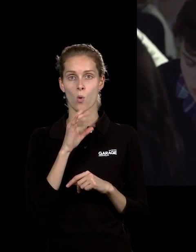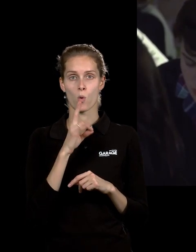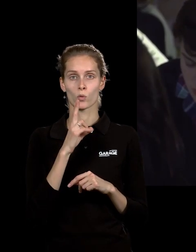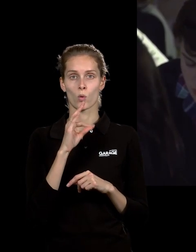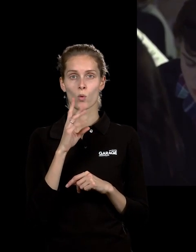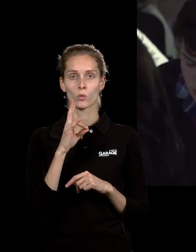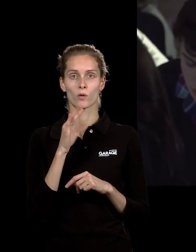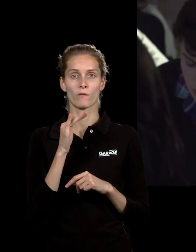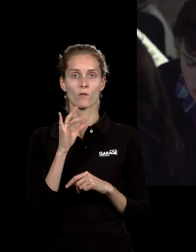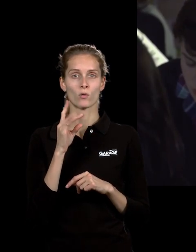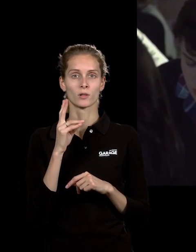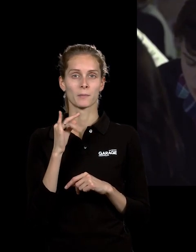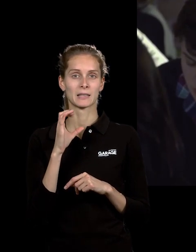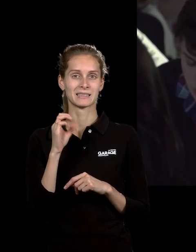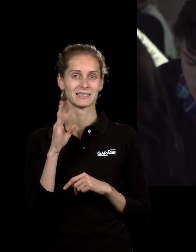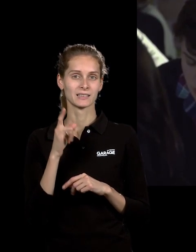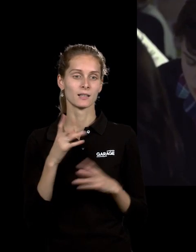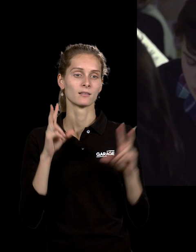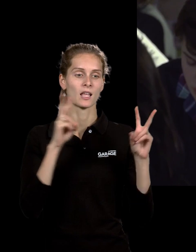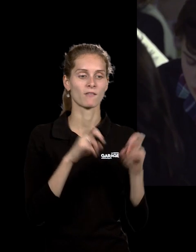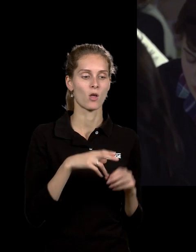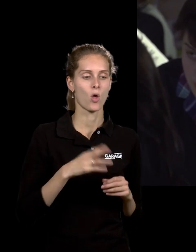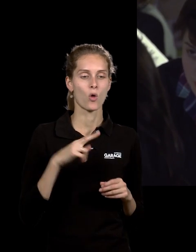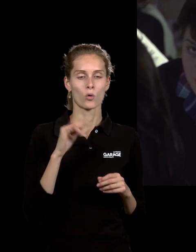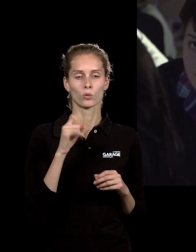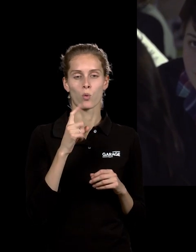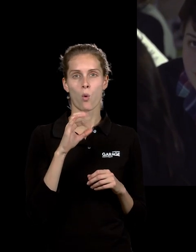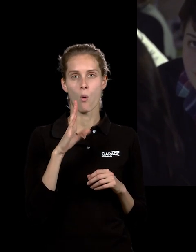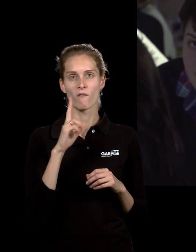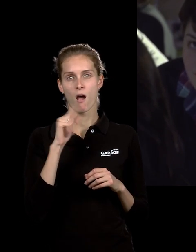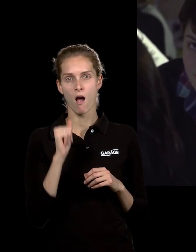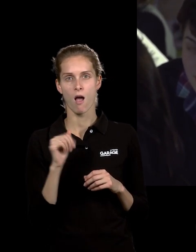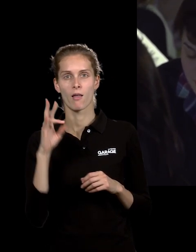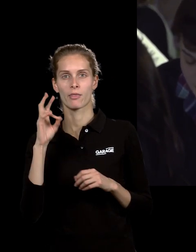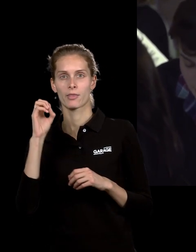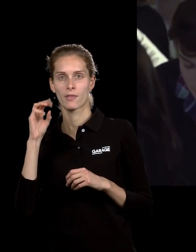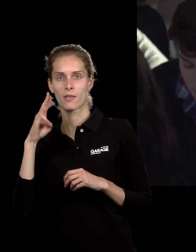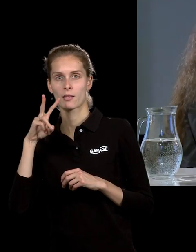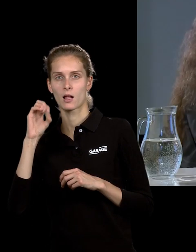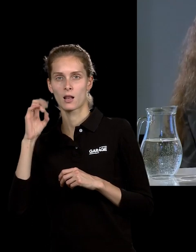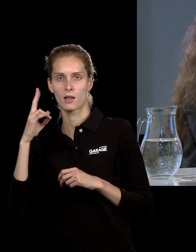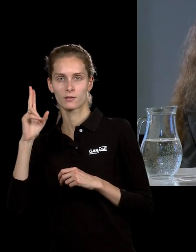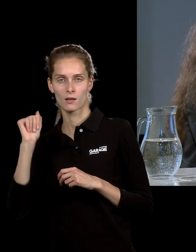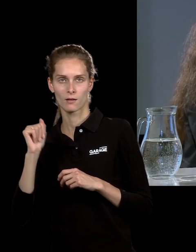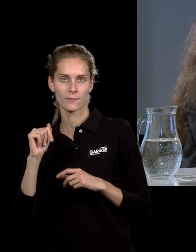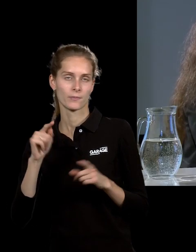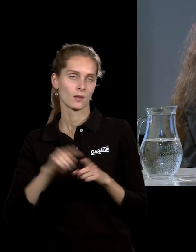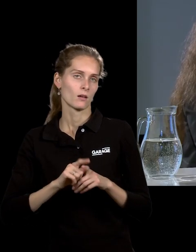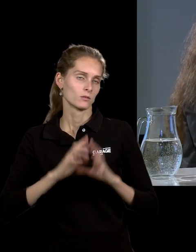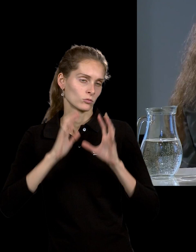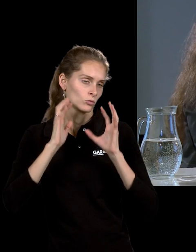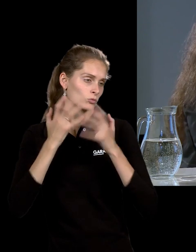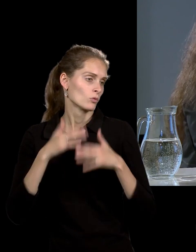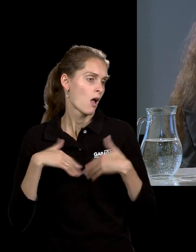70-е годы называли духовкой и нетленкой, да, вот таким невероятно пафосным искусством, которое всем прекрасно, но так серьезно к себе относится,